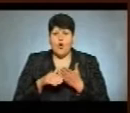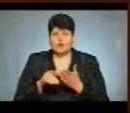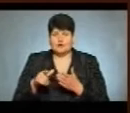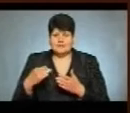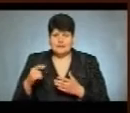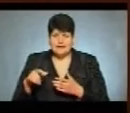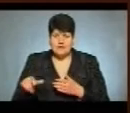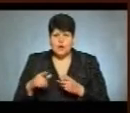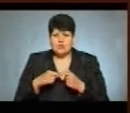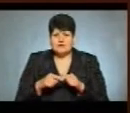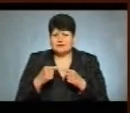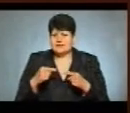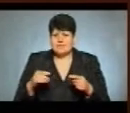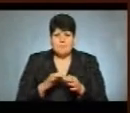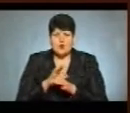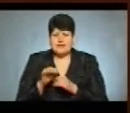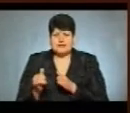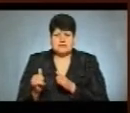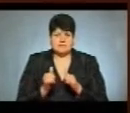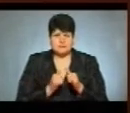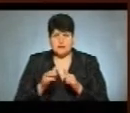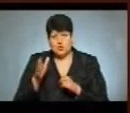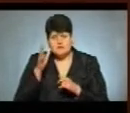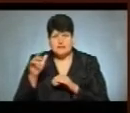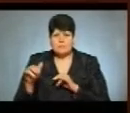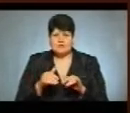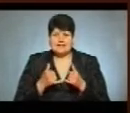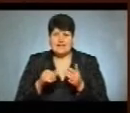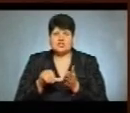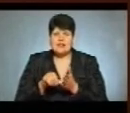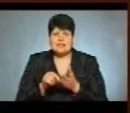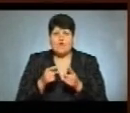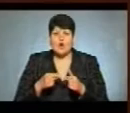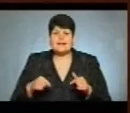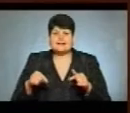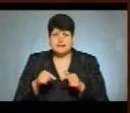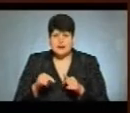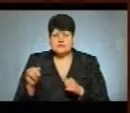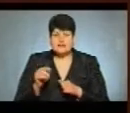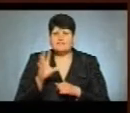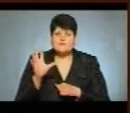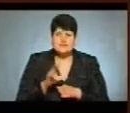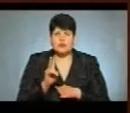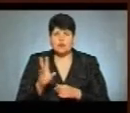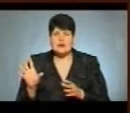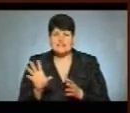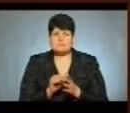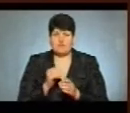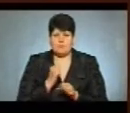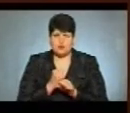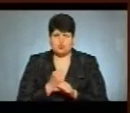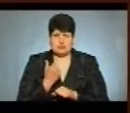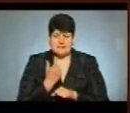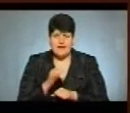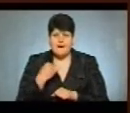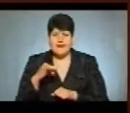організовують різноманітні проекти, а також забезпечують освітній процес для членів організації і всіх, хто співпрацює з нею. ISEC діє